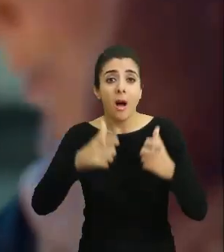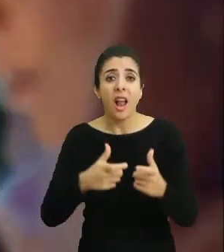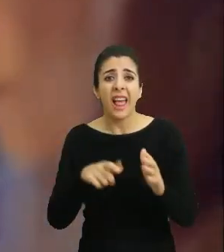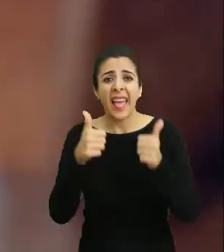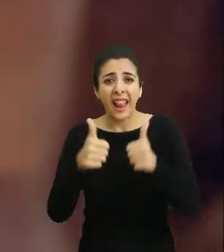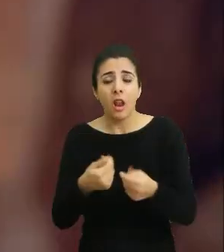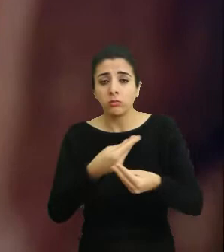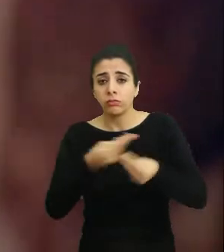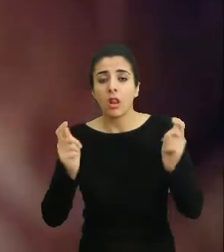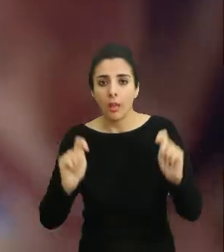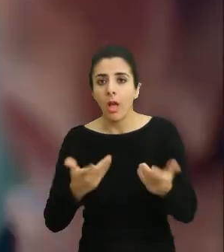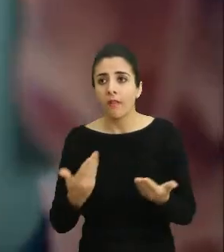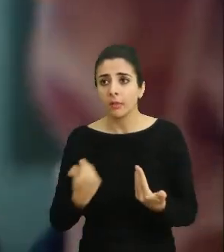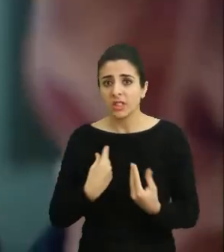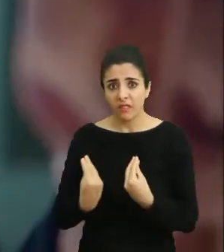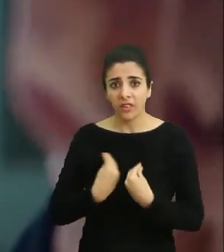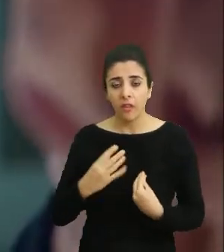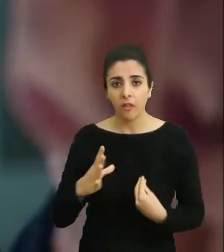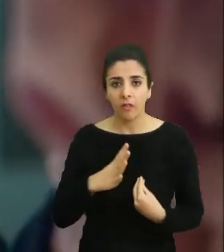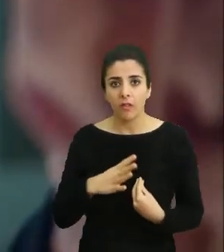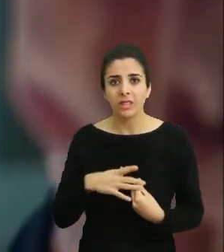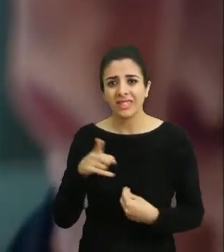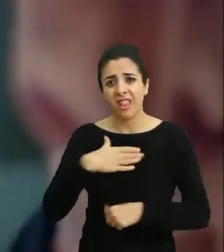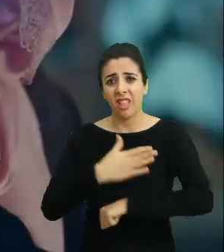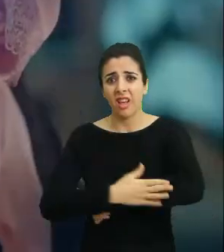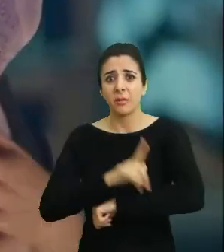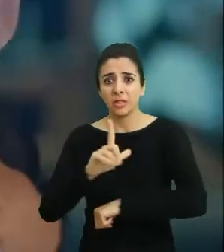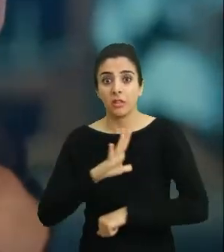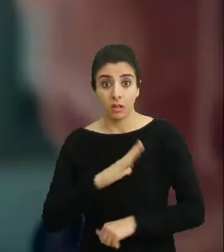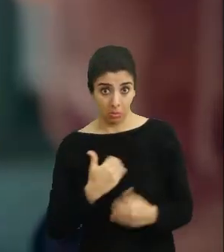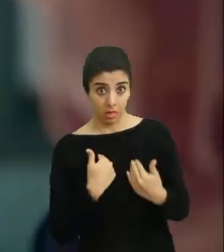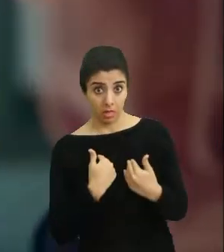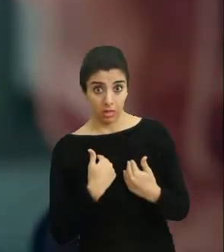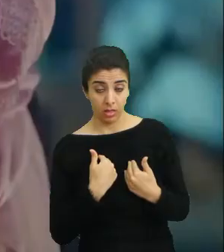dağıtacaklar. Bize de verdi. Senin yardımın lazım. Benim.